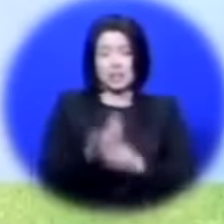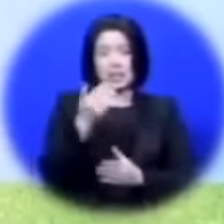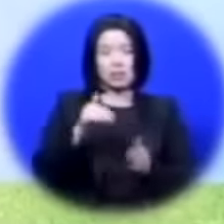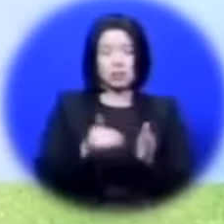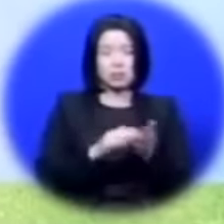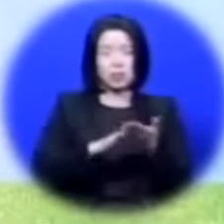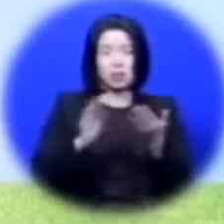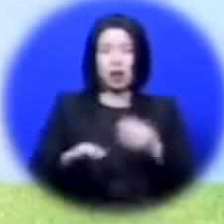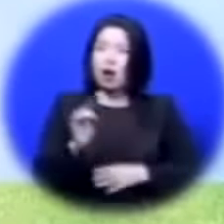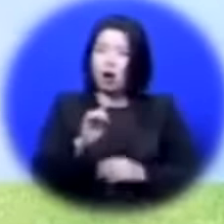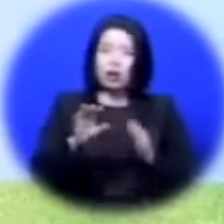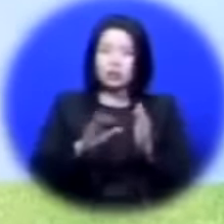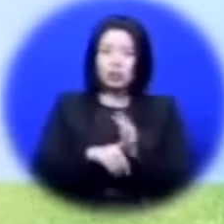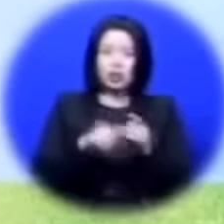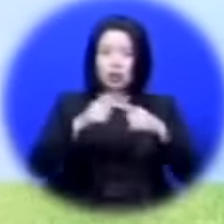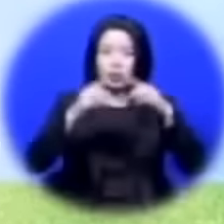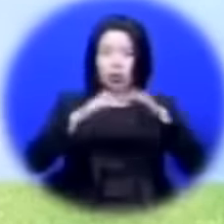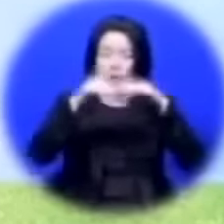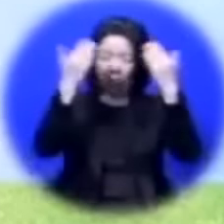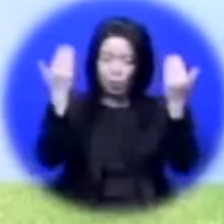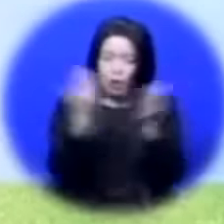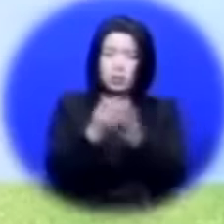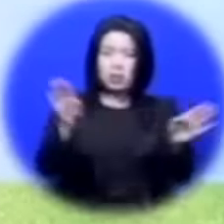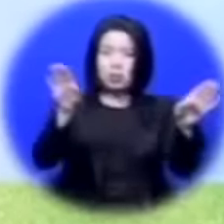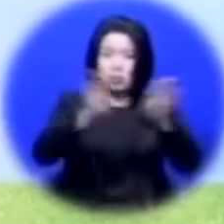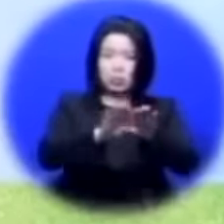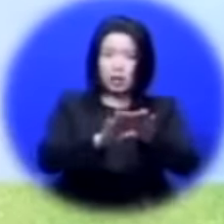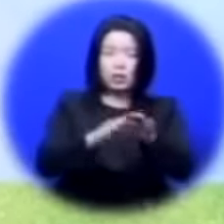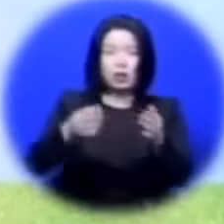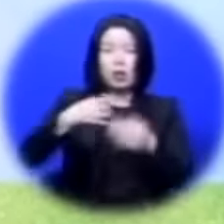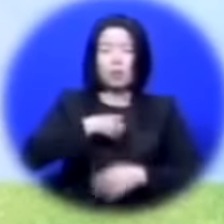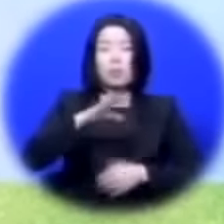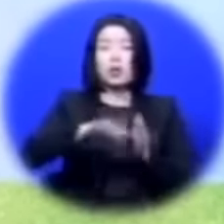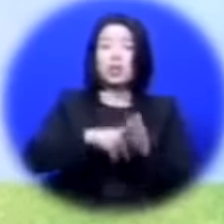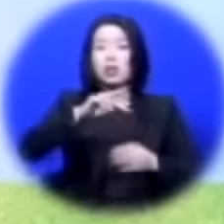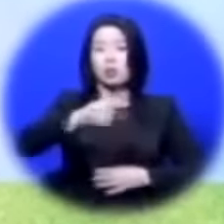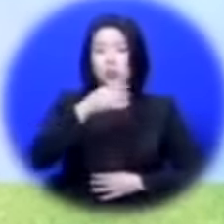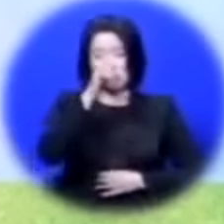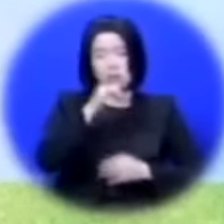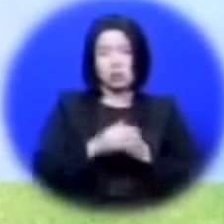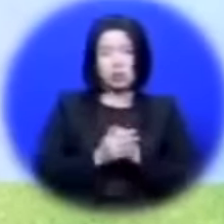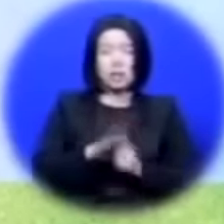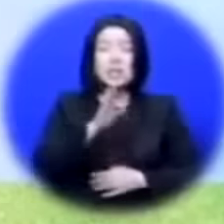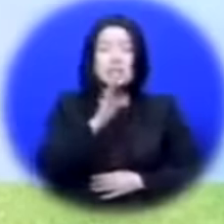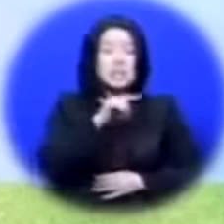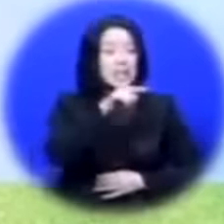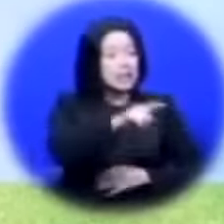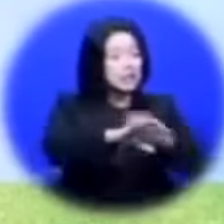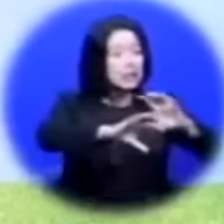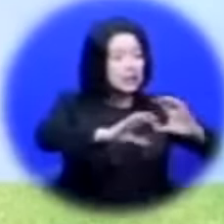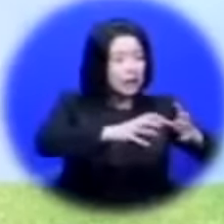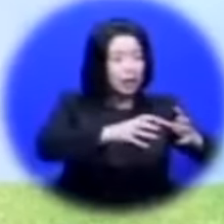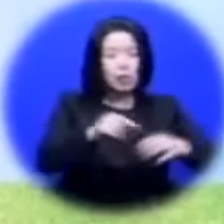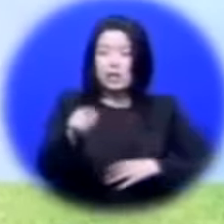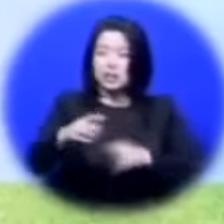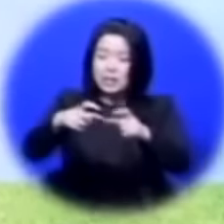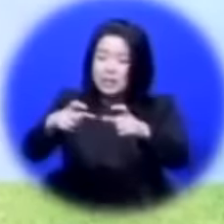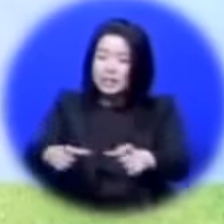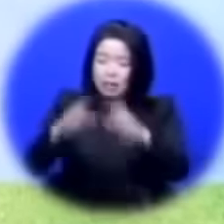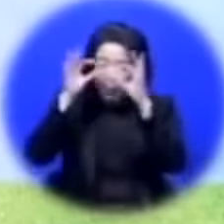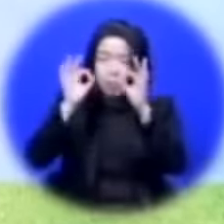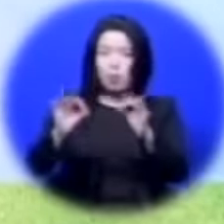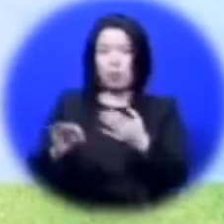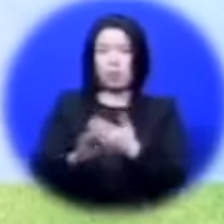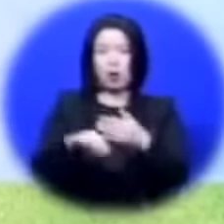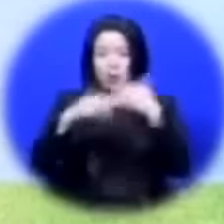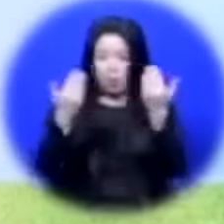어떤 때는 교회가 완전히 문을 이런 위기도 있었어요 실제로 그 나라와 지역만 보면은